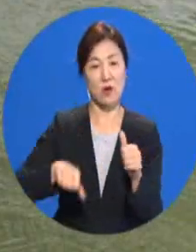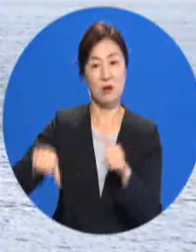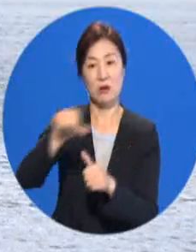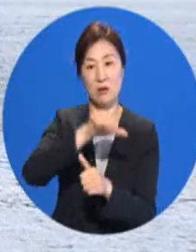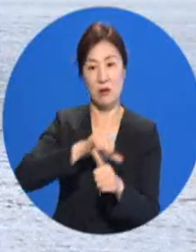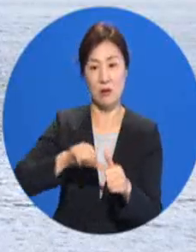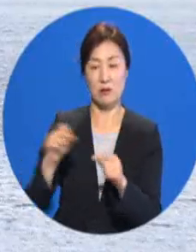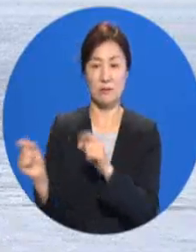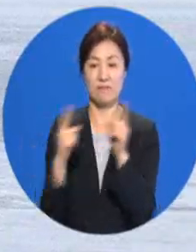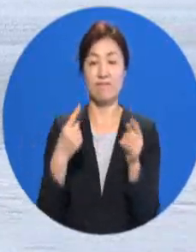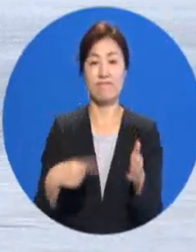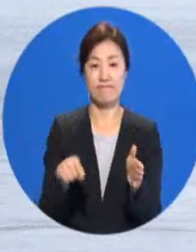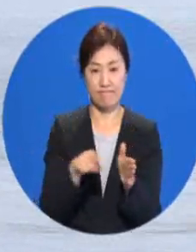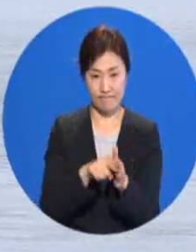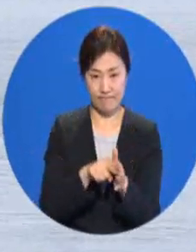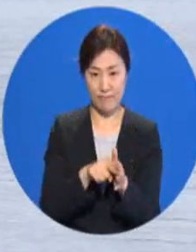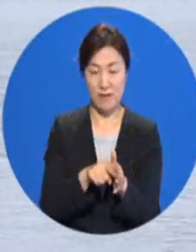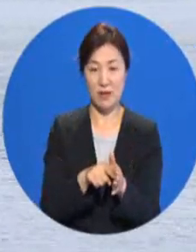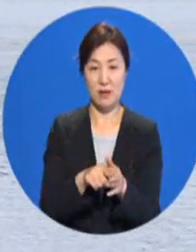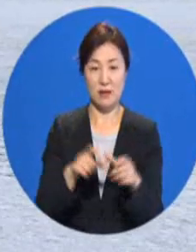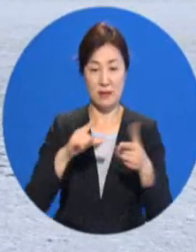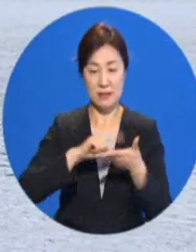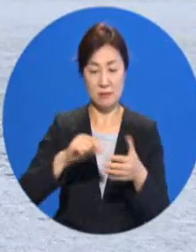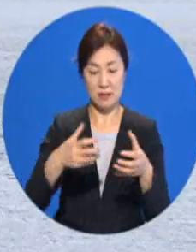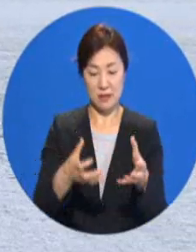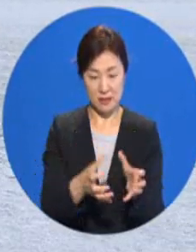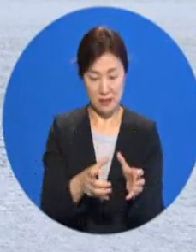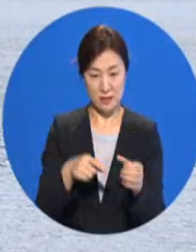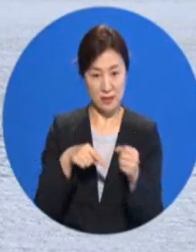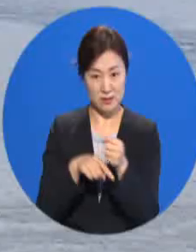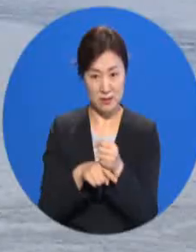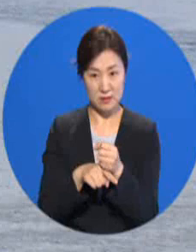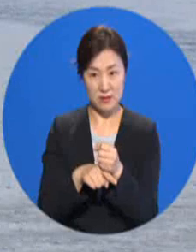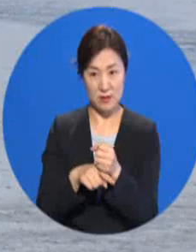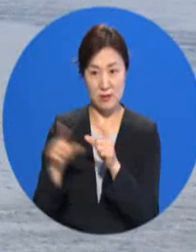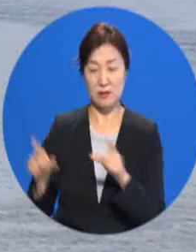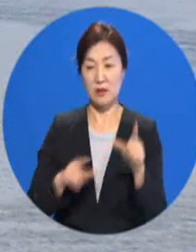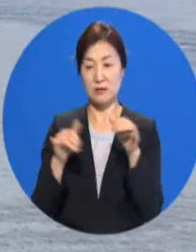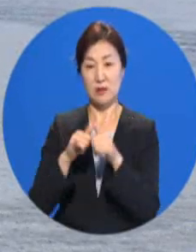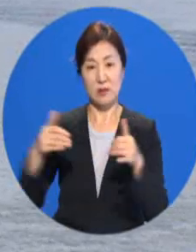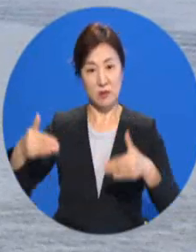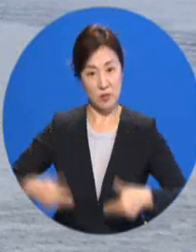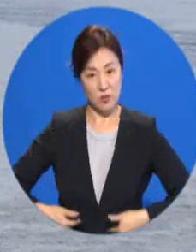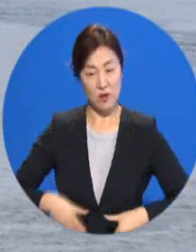재생사업. 지자체의 뜻과 주민들의 요구가 효율적으로 맞물릴 수 있도록